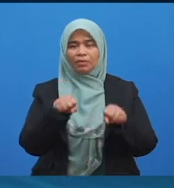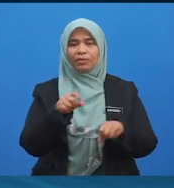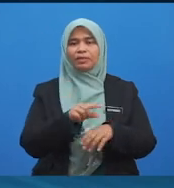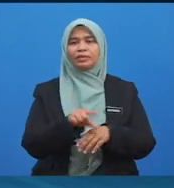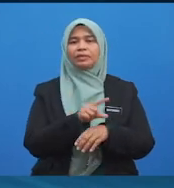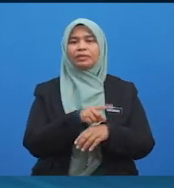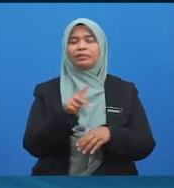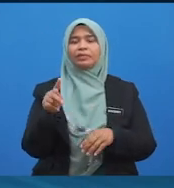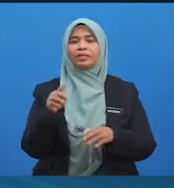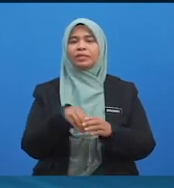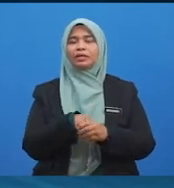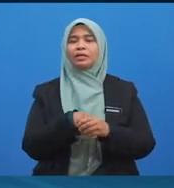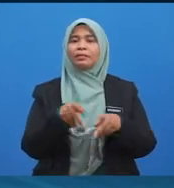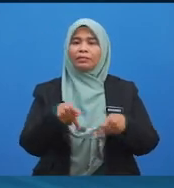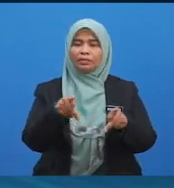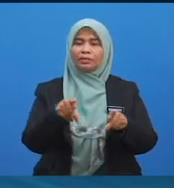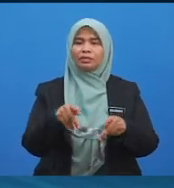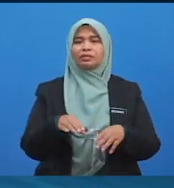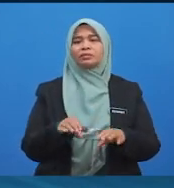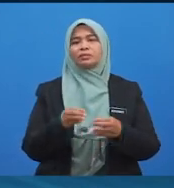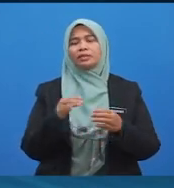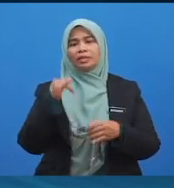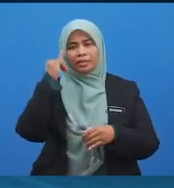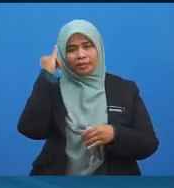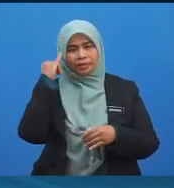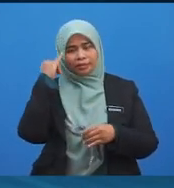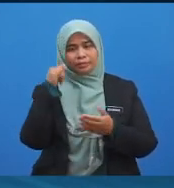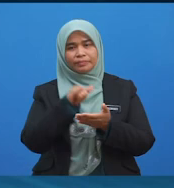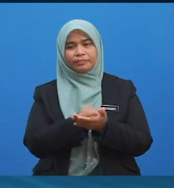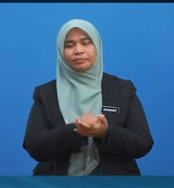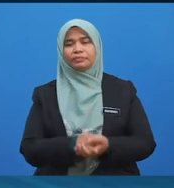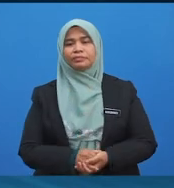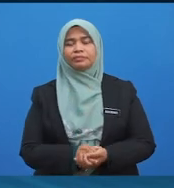dalam proses penjanaan sesuatu idea.